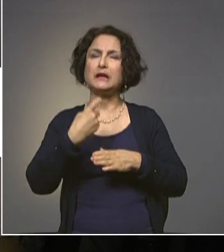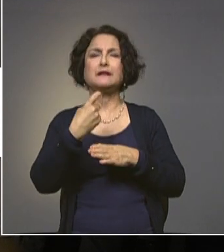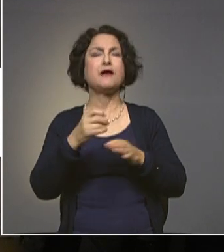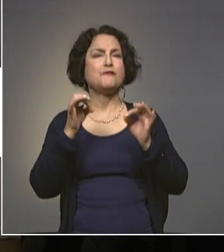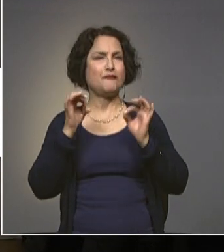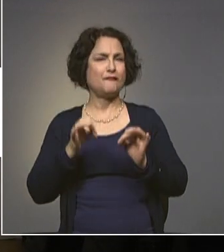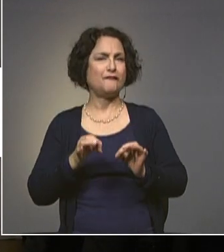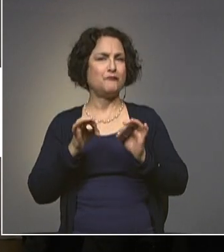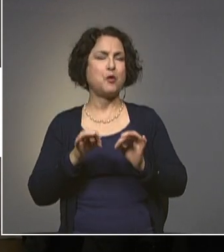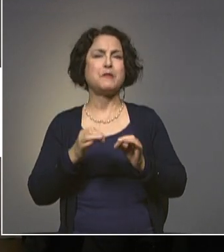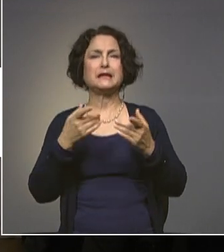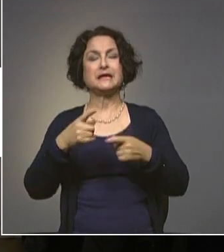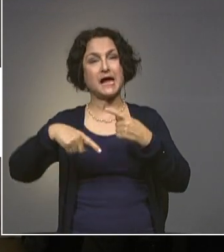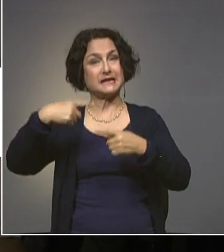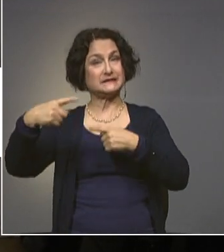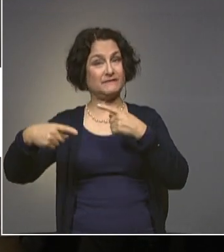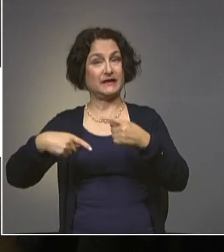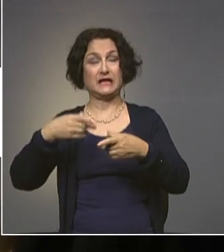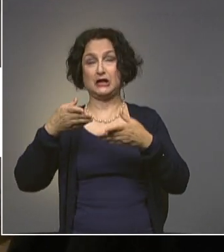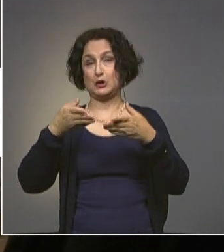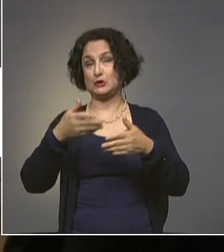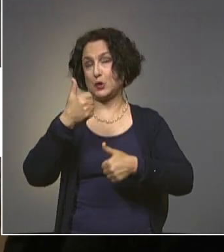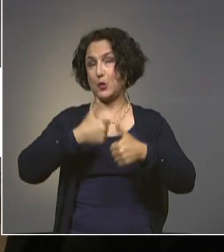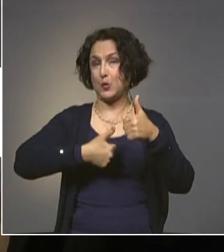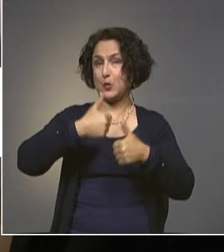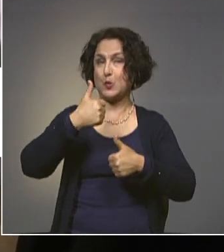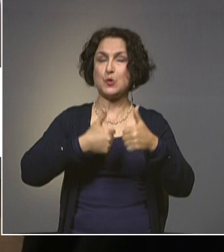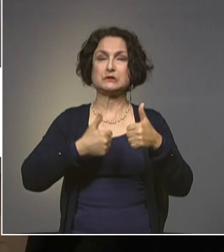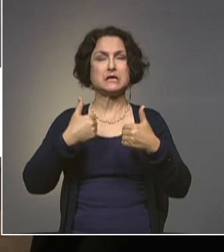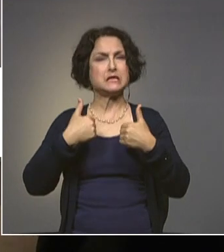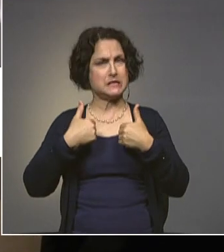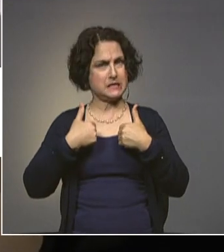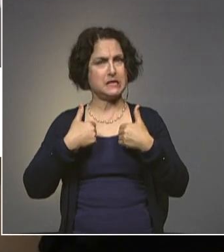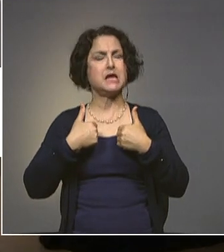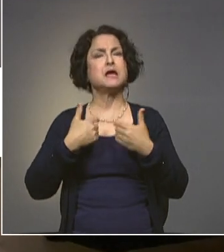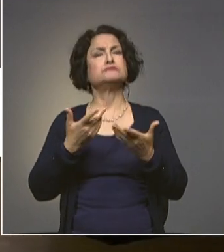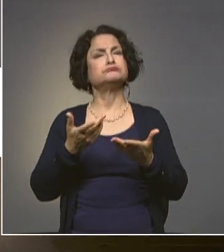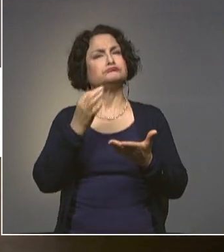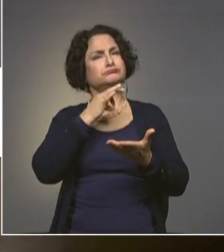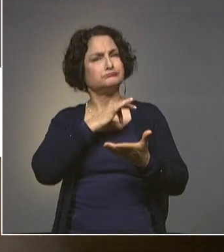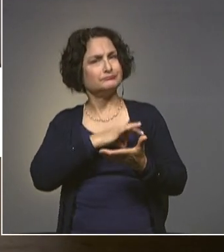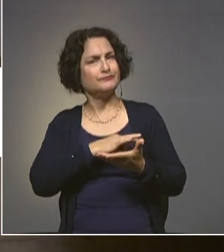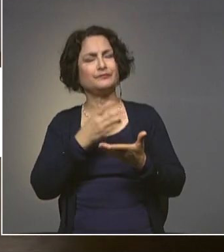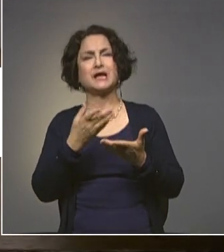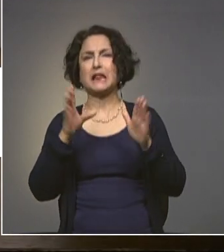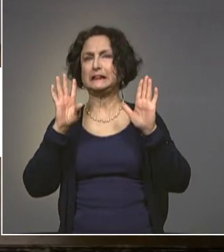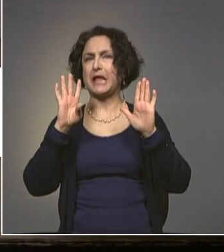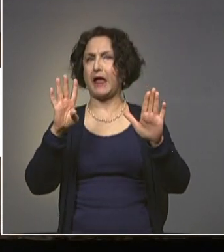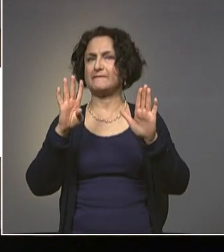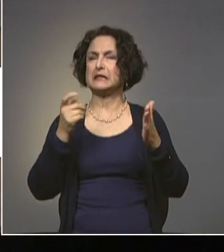с развитие на този конкурс през годините успяхме да издействаме общо 9